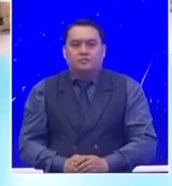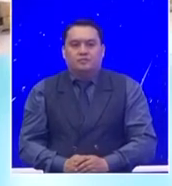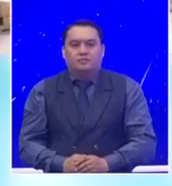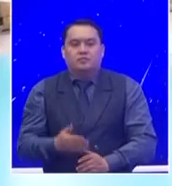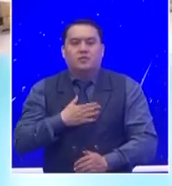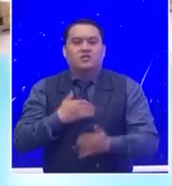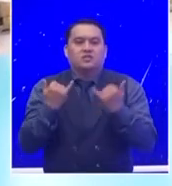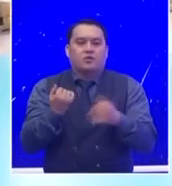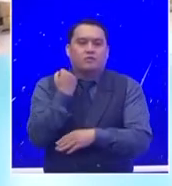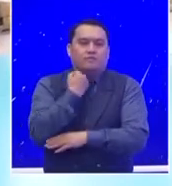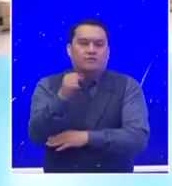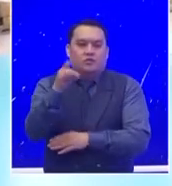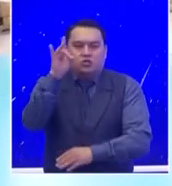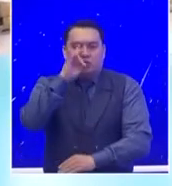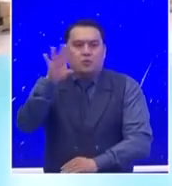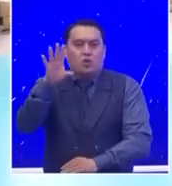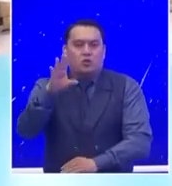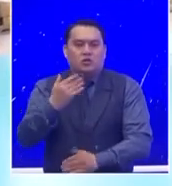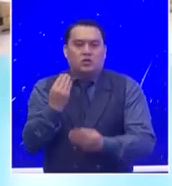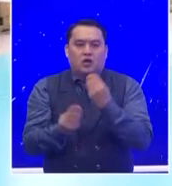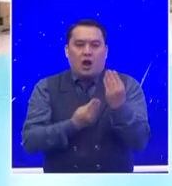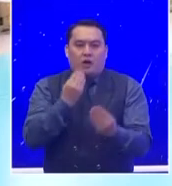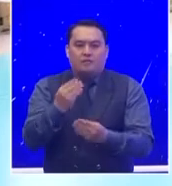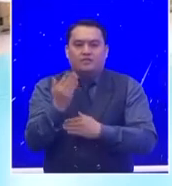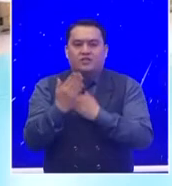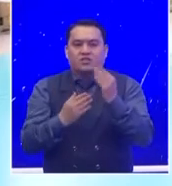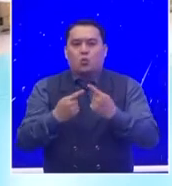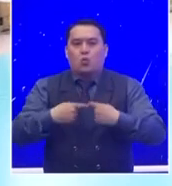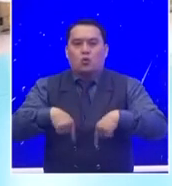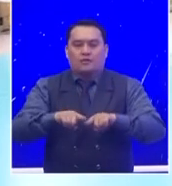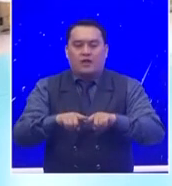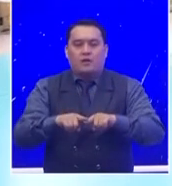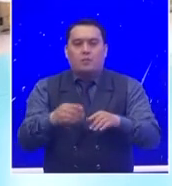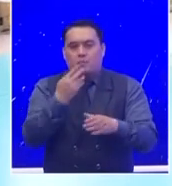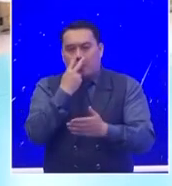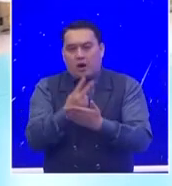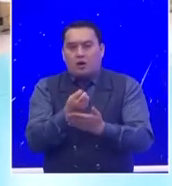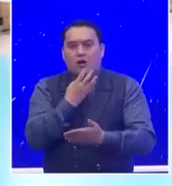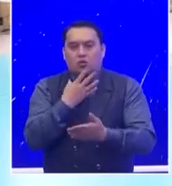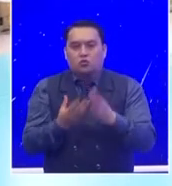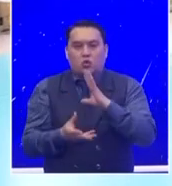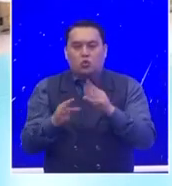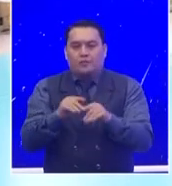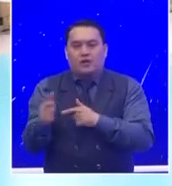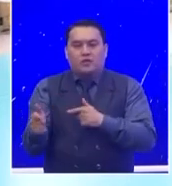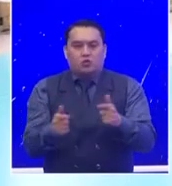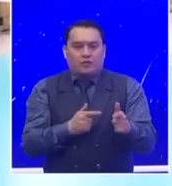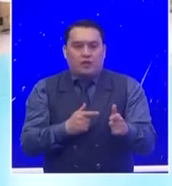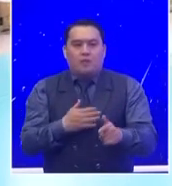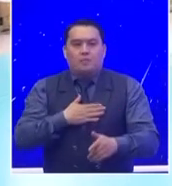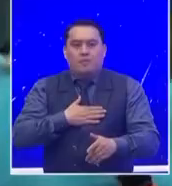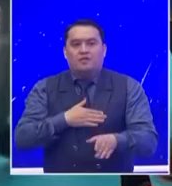Мы сегодня выиграли, стали чемпионами. Игры проходили на высшем уровне. Все команды показали очень хороший уровень подготовки, но